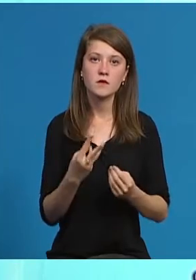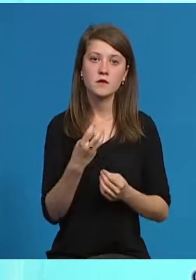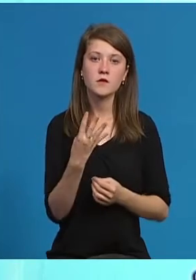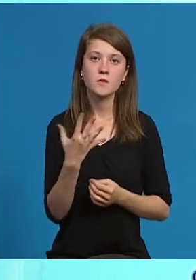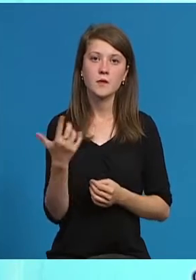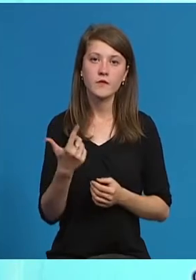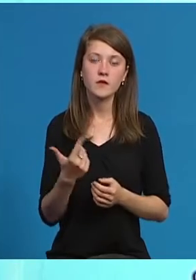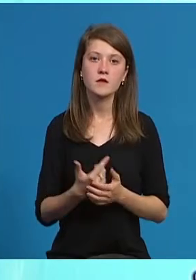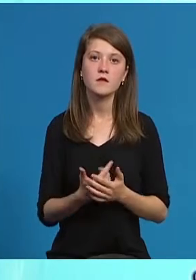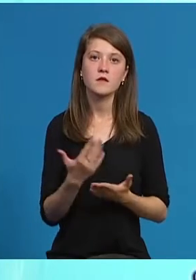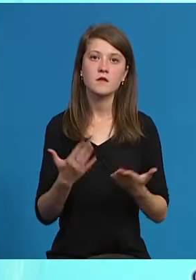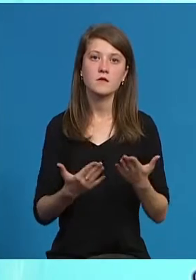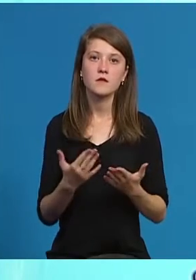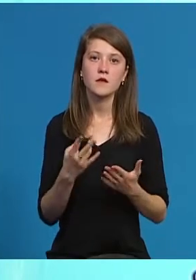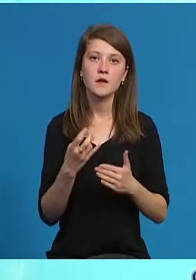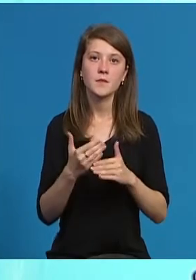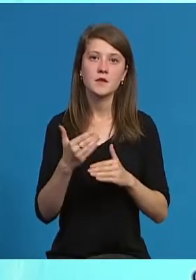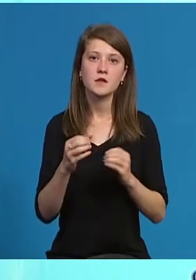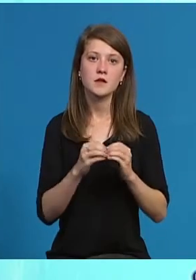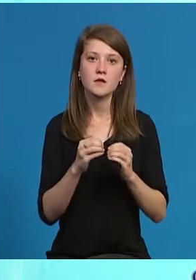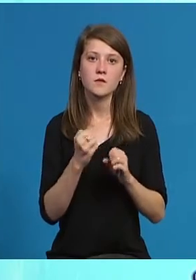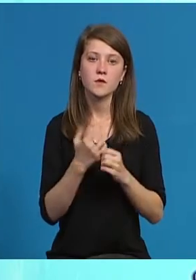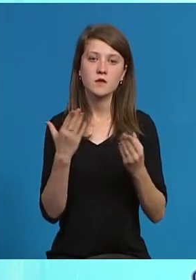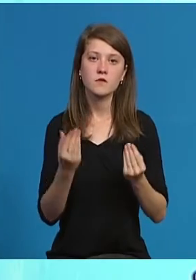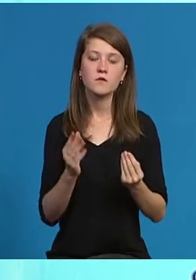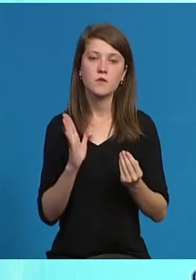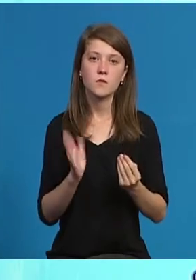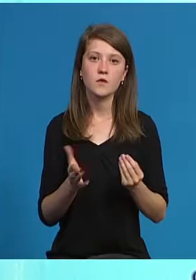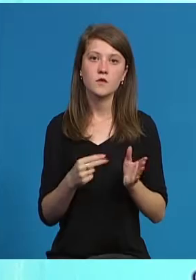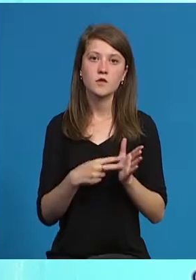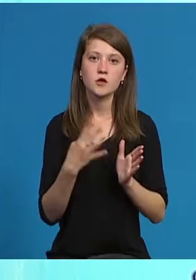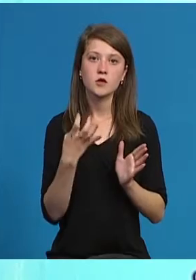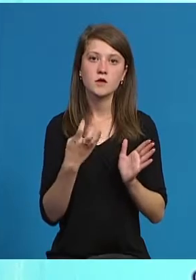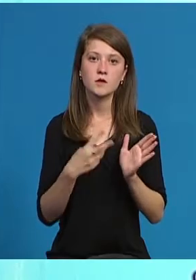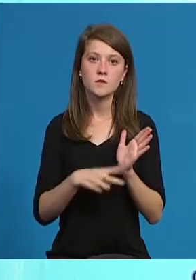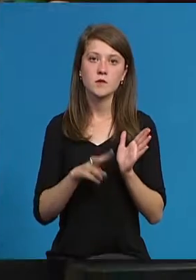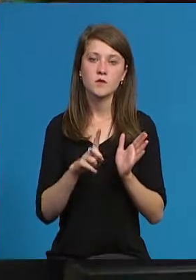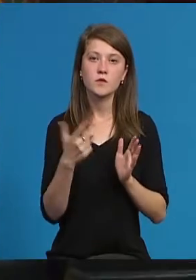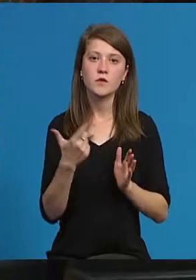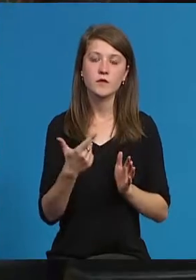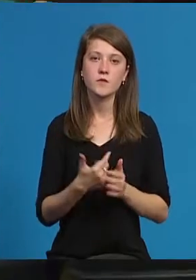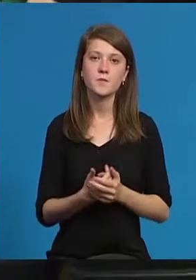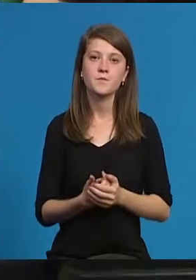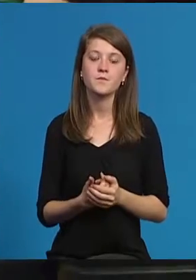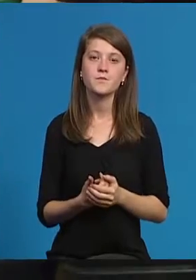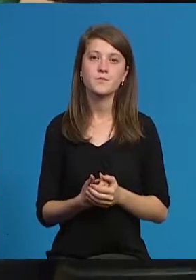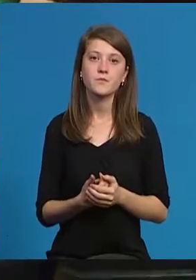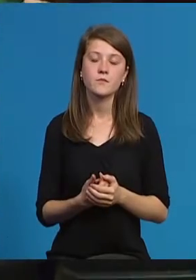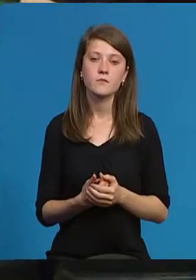гривень, і якщо не пізніше 10 робочих днів, то буде коштувати 471 гривню. Можна його